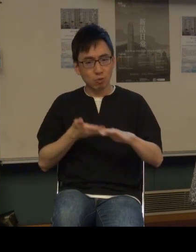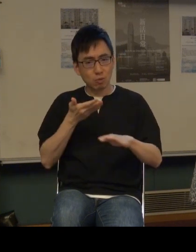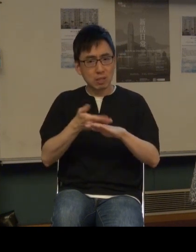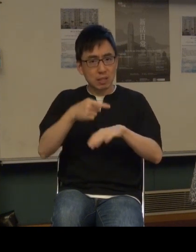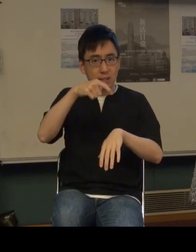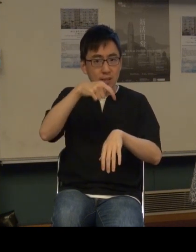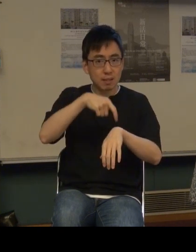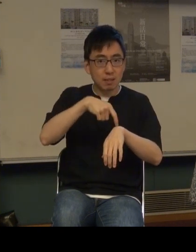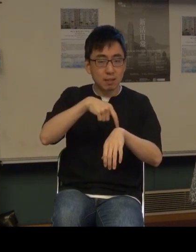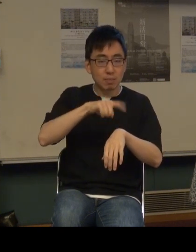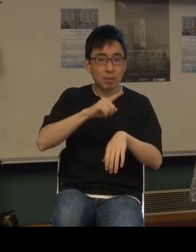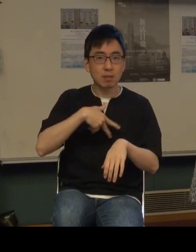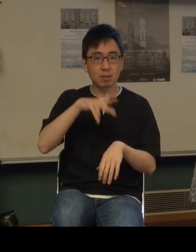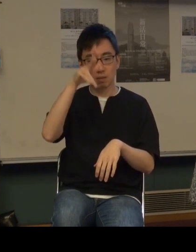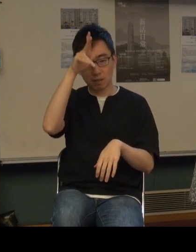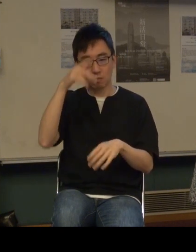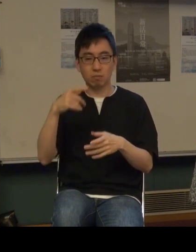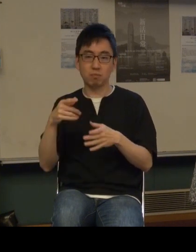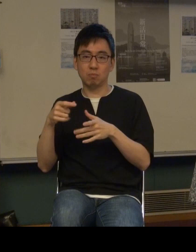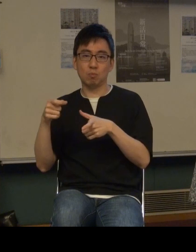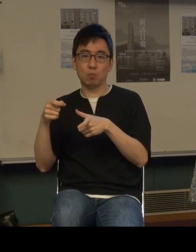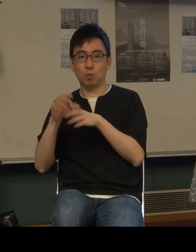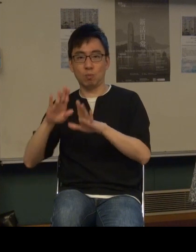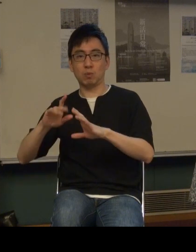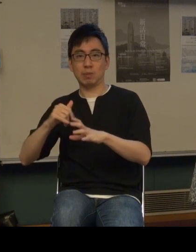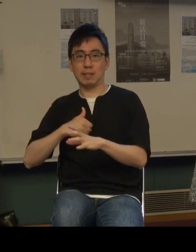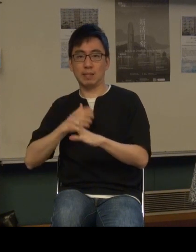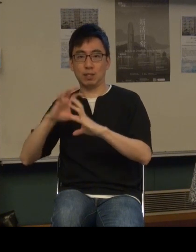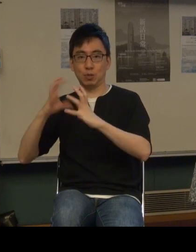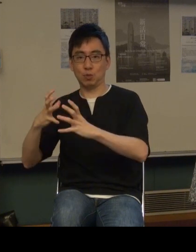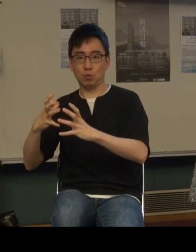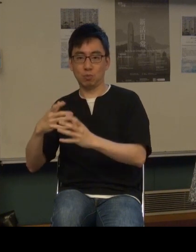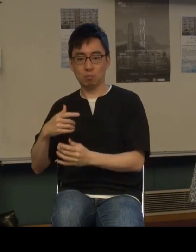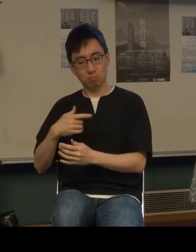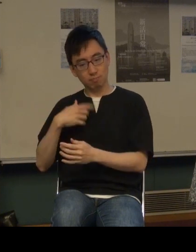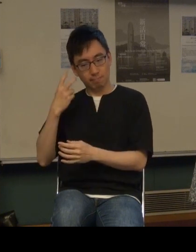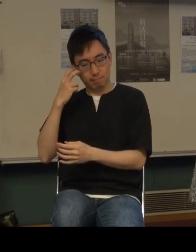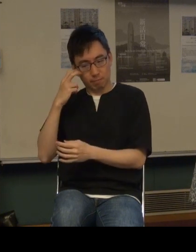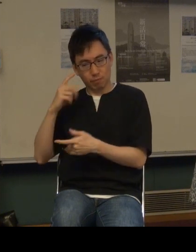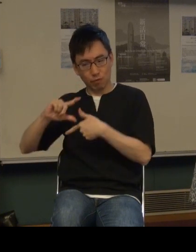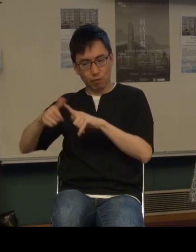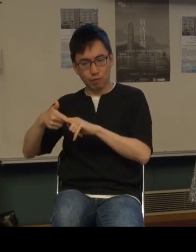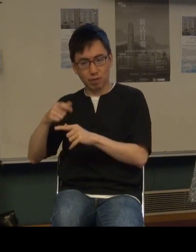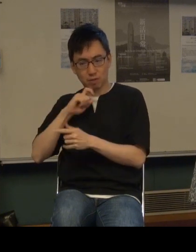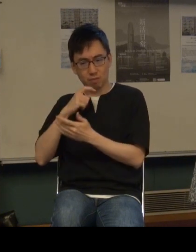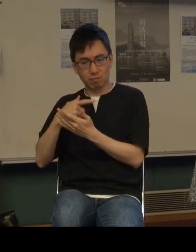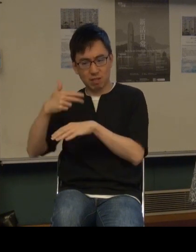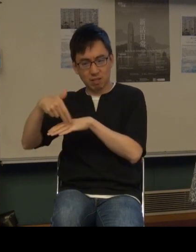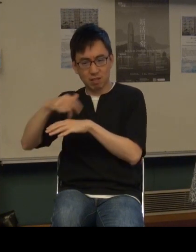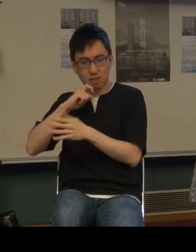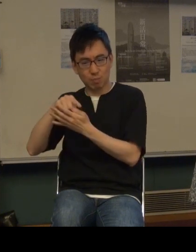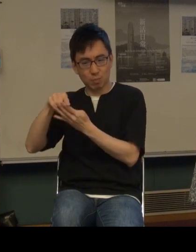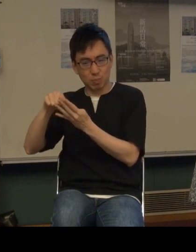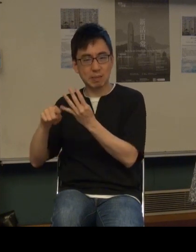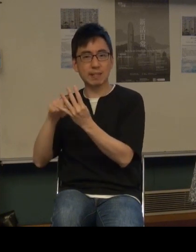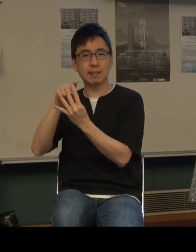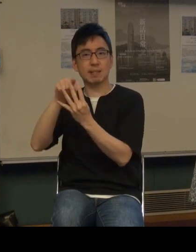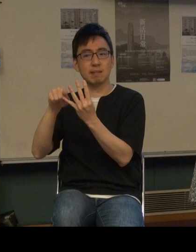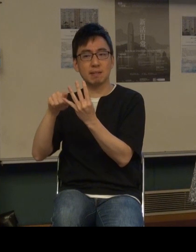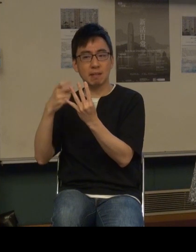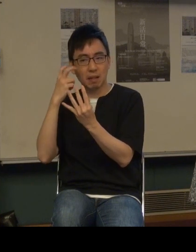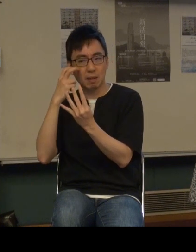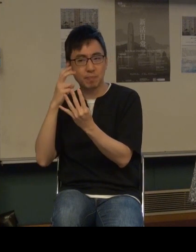候咧，政府嘅公務司署嘅建築師咧，其實就討論過好多唔同嘅方案嘅，四個唔同嘅方案，睇下點樣